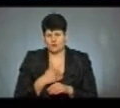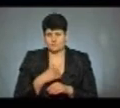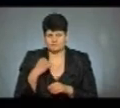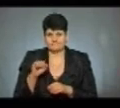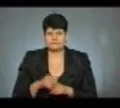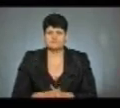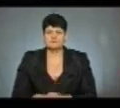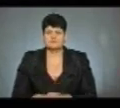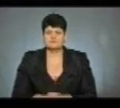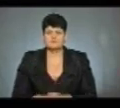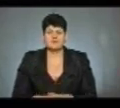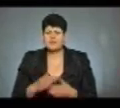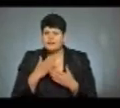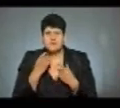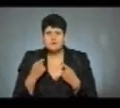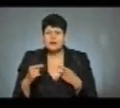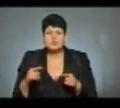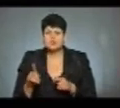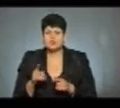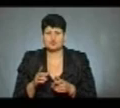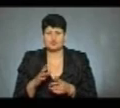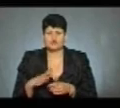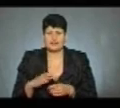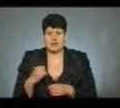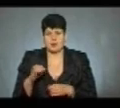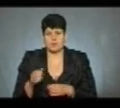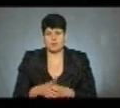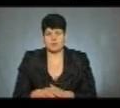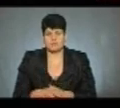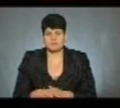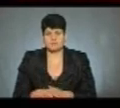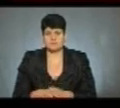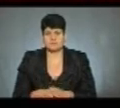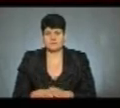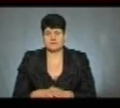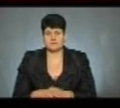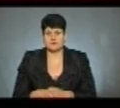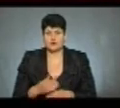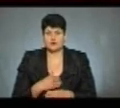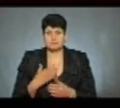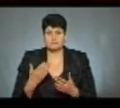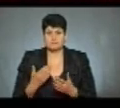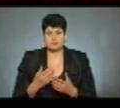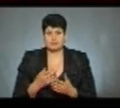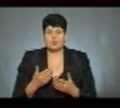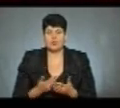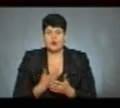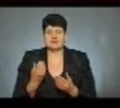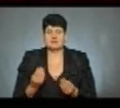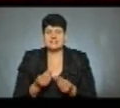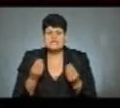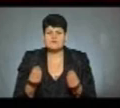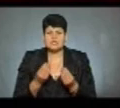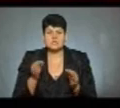перемогу. Немає іншого, чого чекати, крім перемоги. Хочемо новим свіжим звуком представити